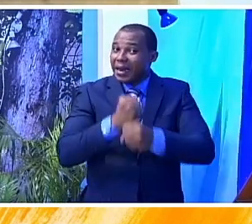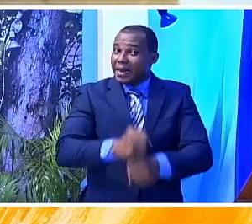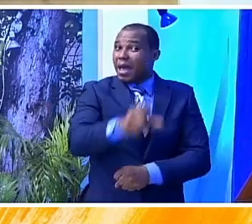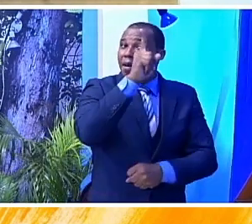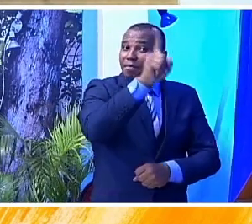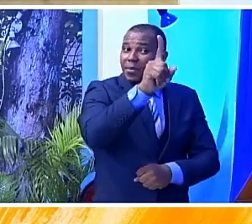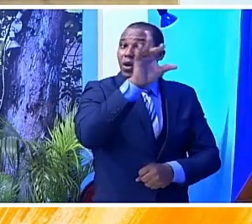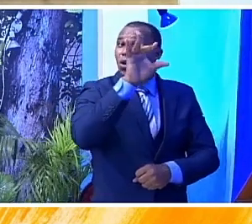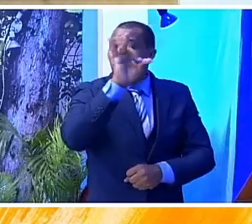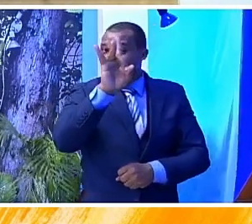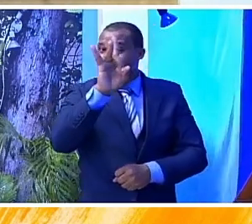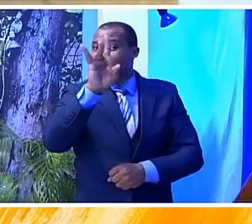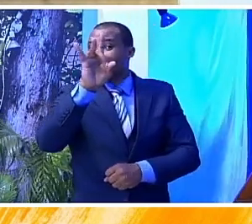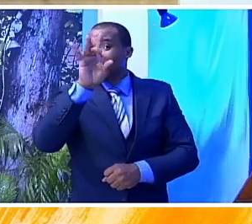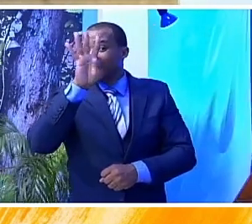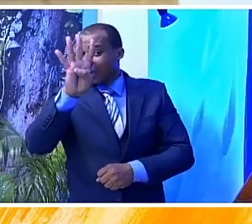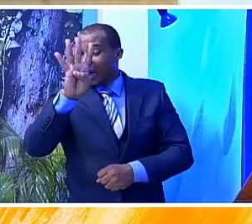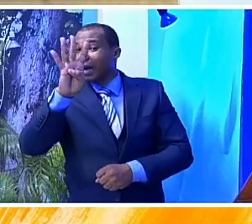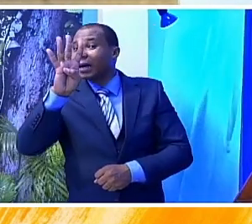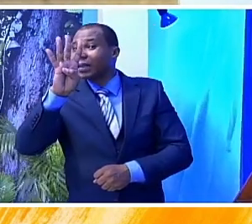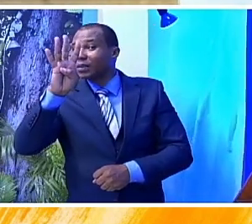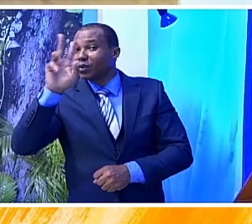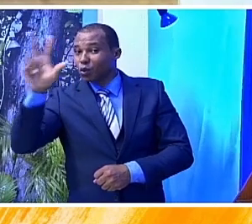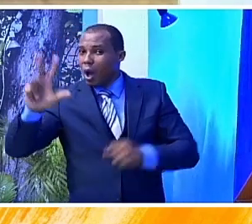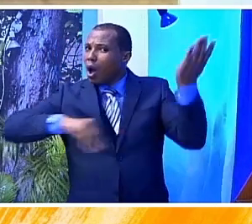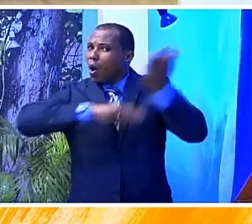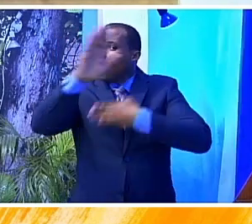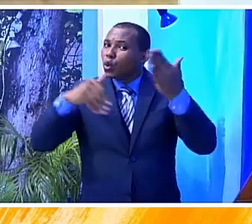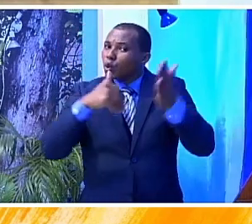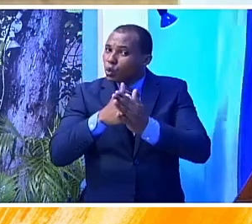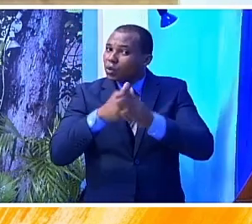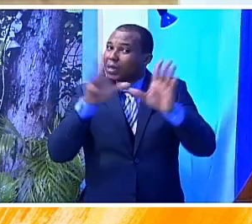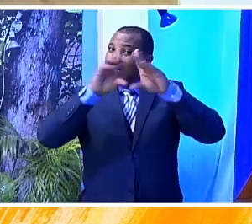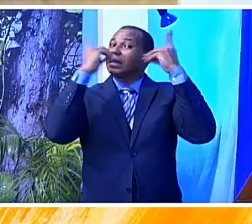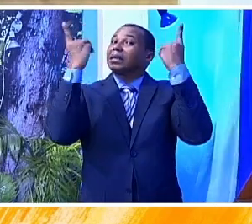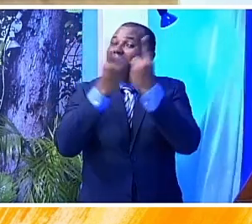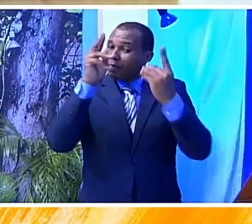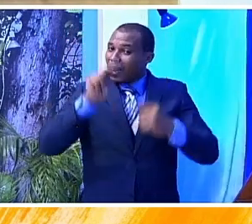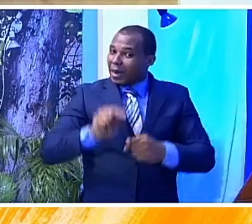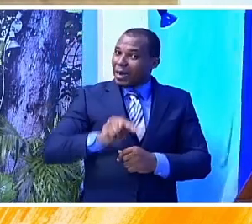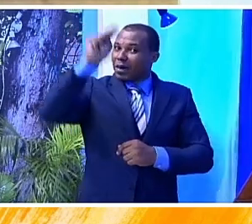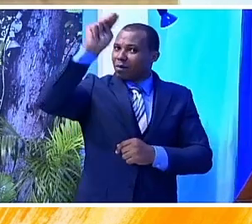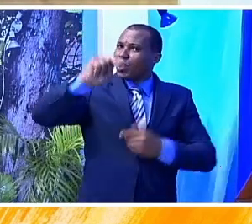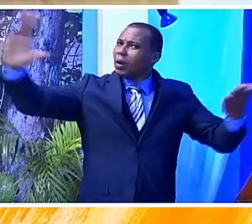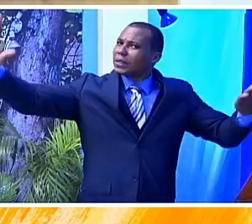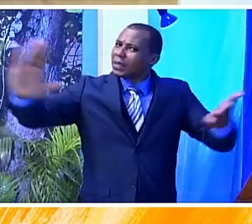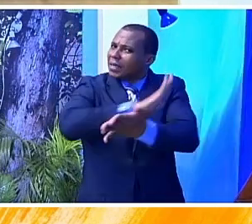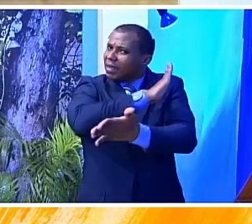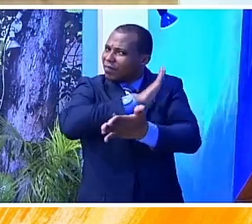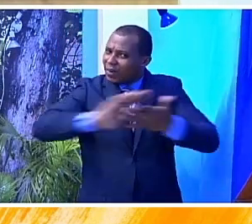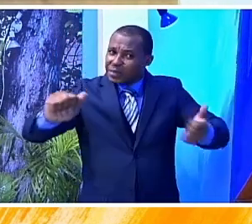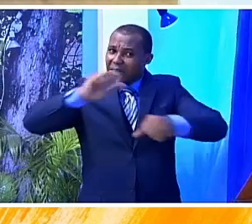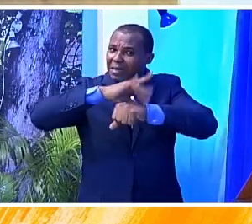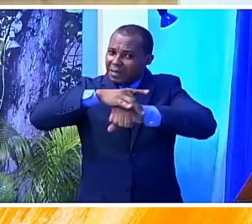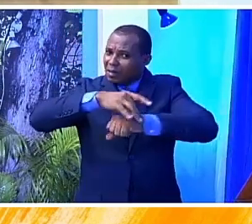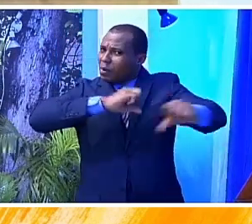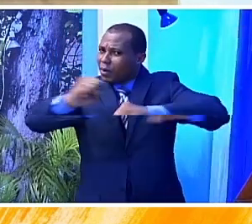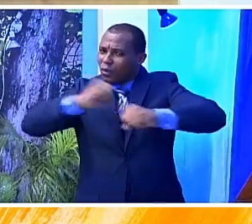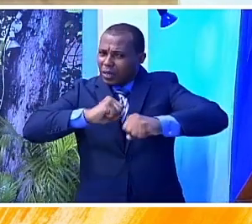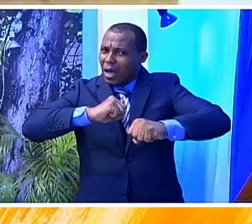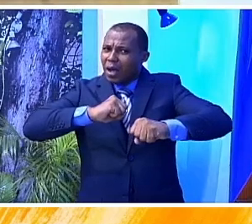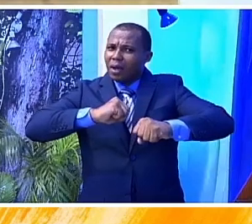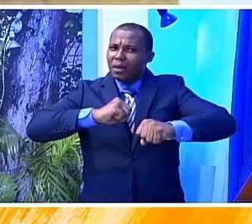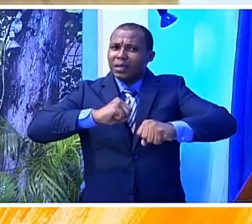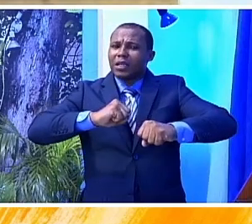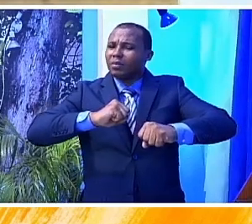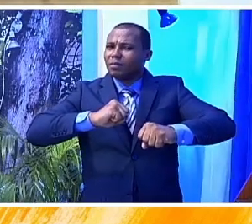1843-1844, Cap haïtien, tout nous a été détruit net avec un tremblement de terre. Nip t'es déjà détruit avec un tremblement de terre. Ça veut dire tremblement de terre, ce